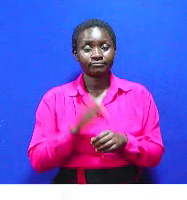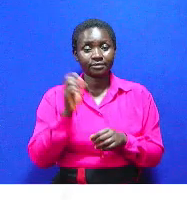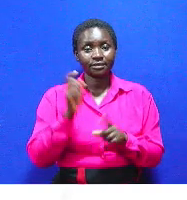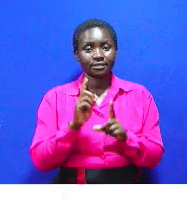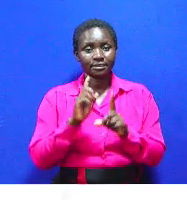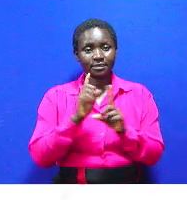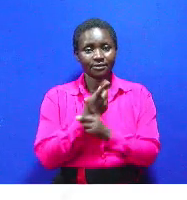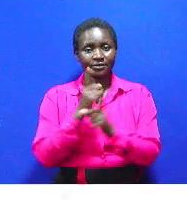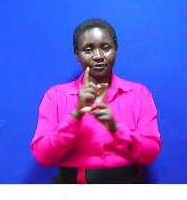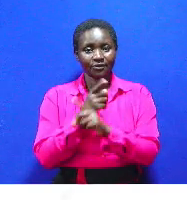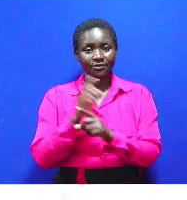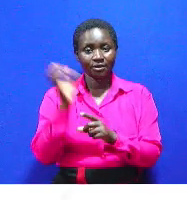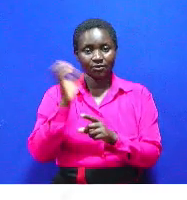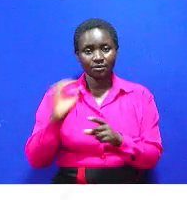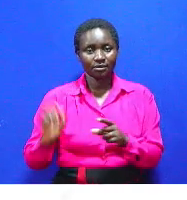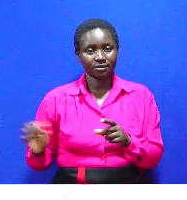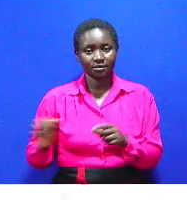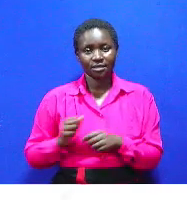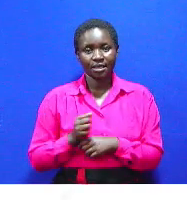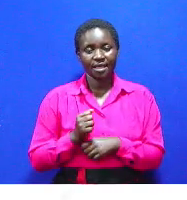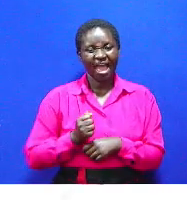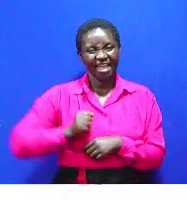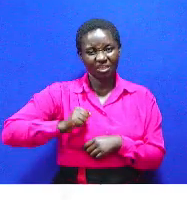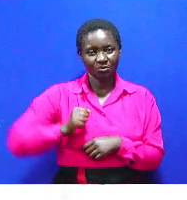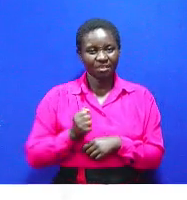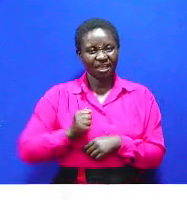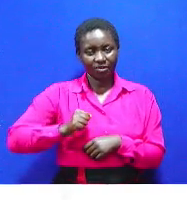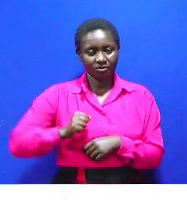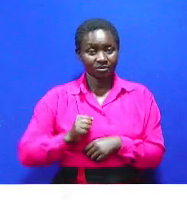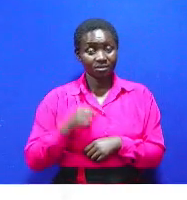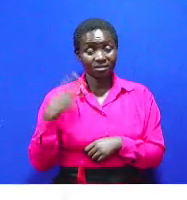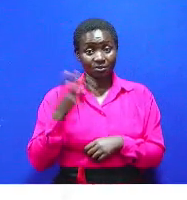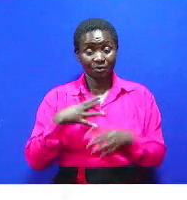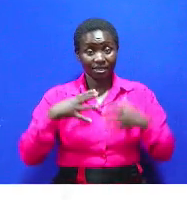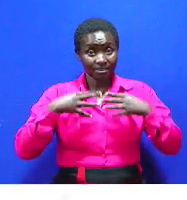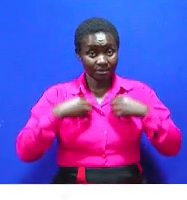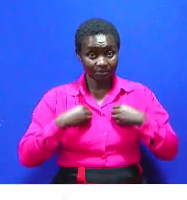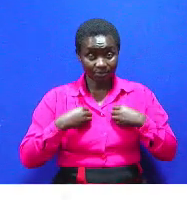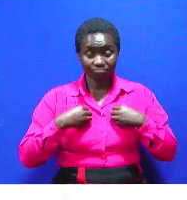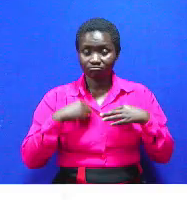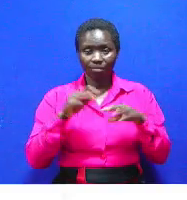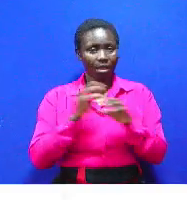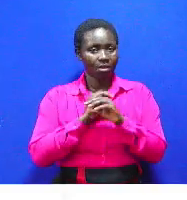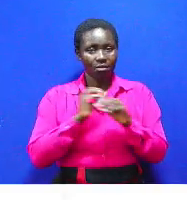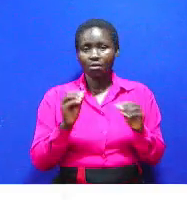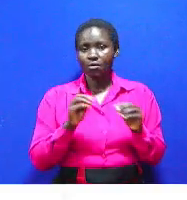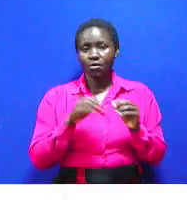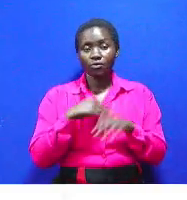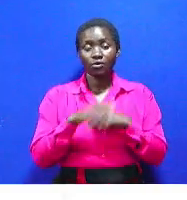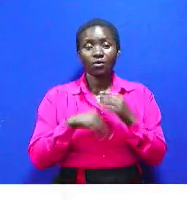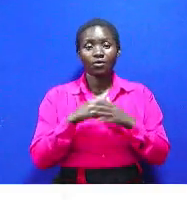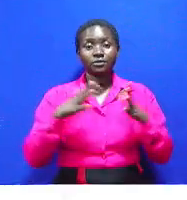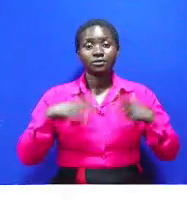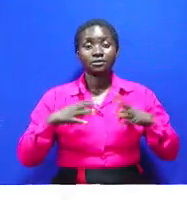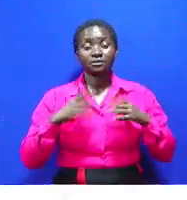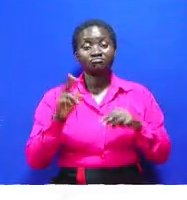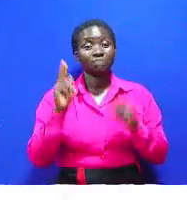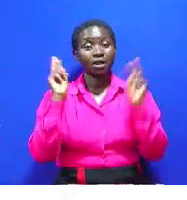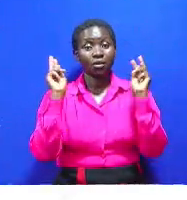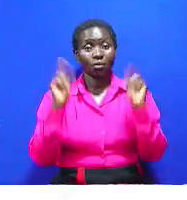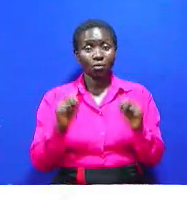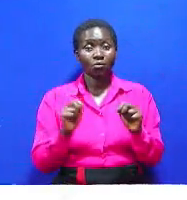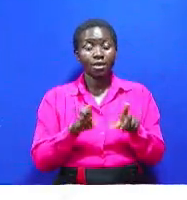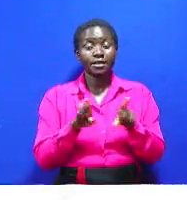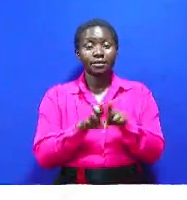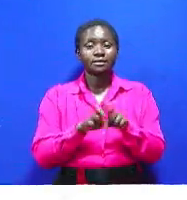chingao gojakora mu mwana ojo ntogwanja abanyali bali mu SP mwakana manganaje niko chinga